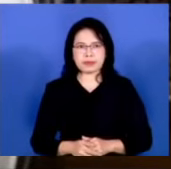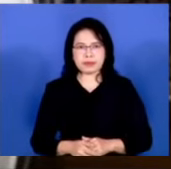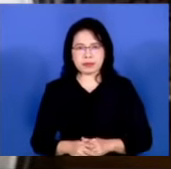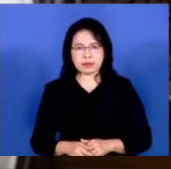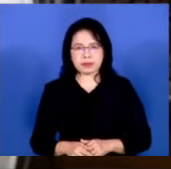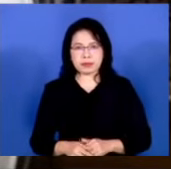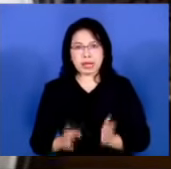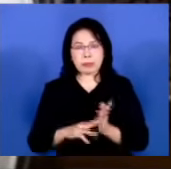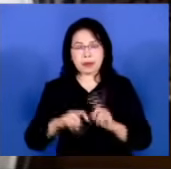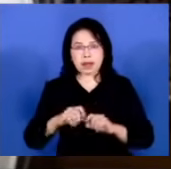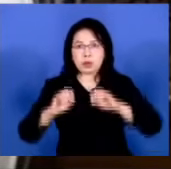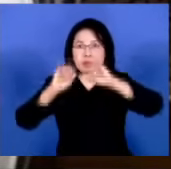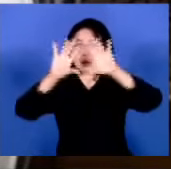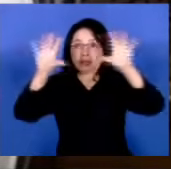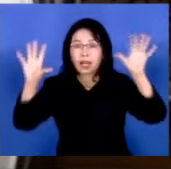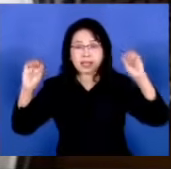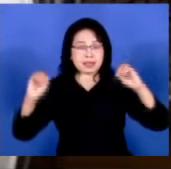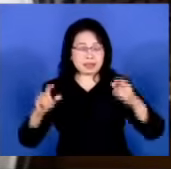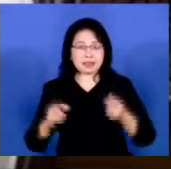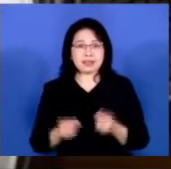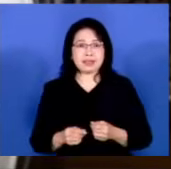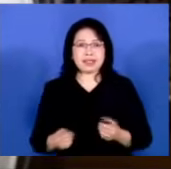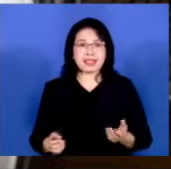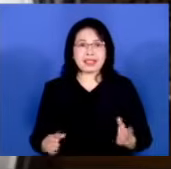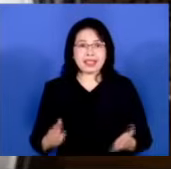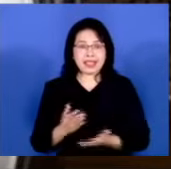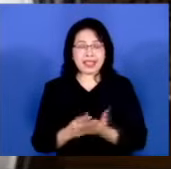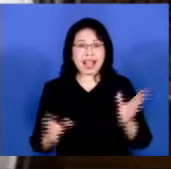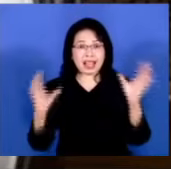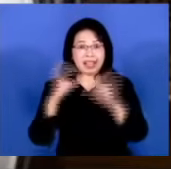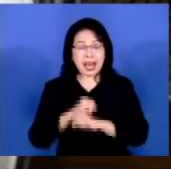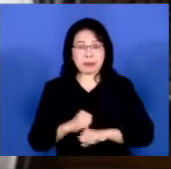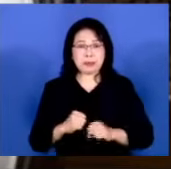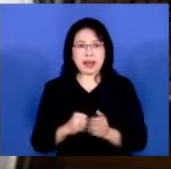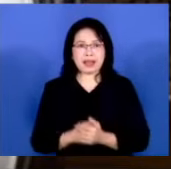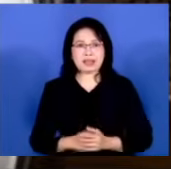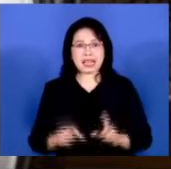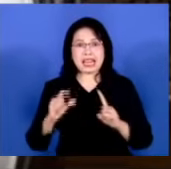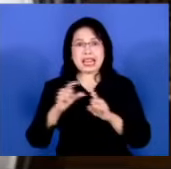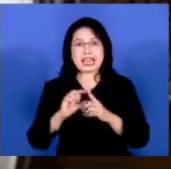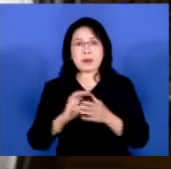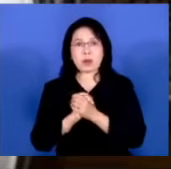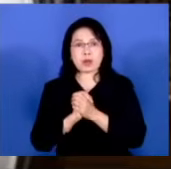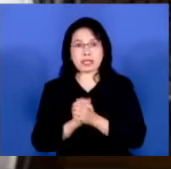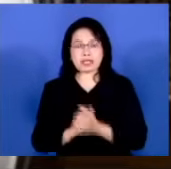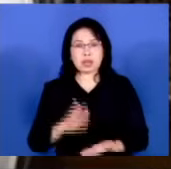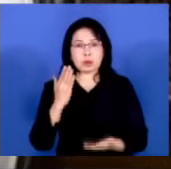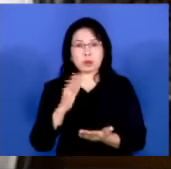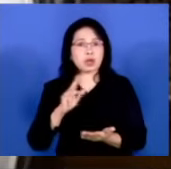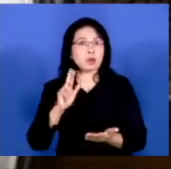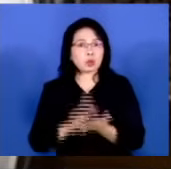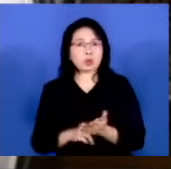memberikan cahaya terang di tengah kegelapan demokrasi keputusan mkmk